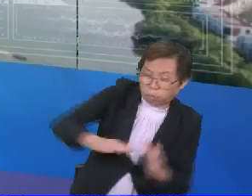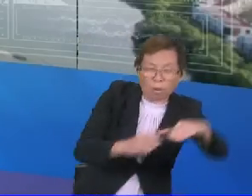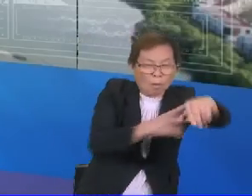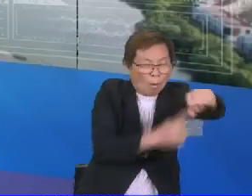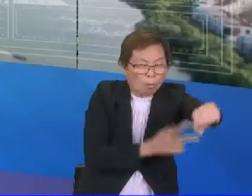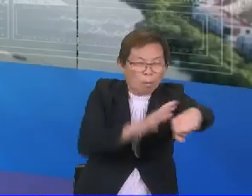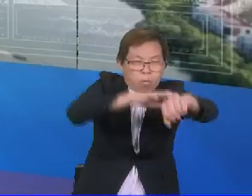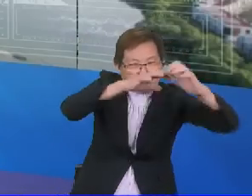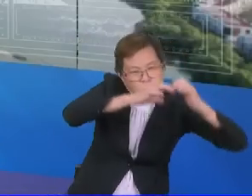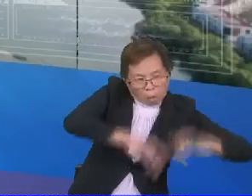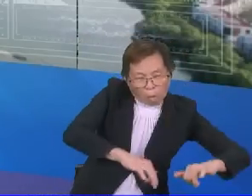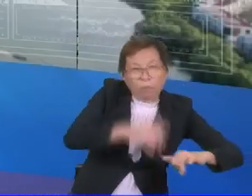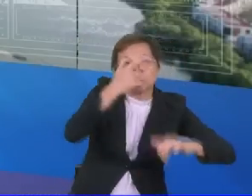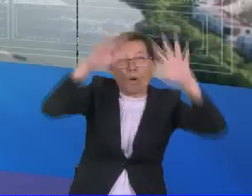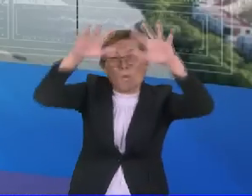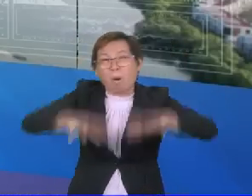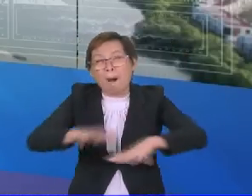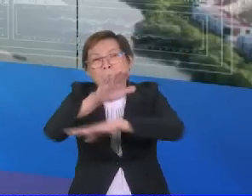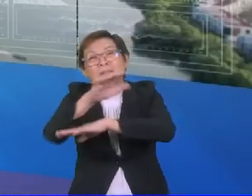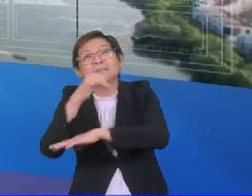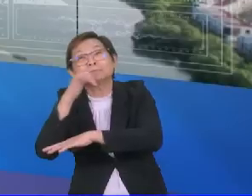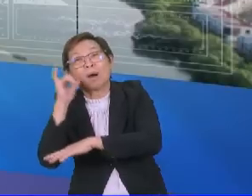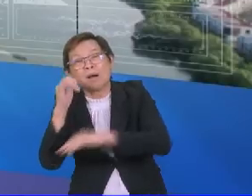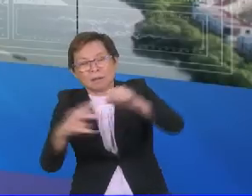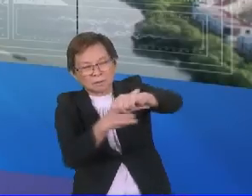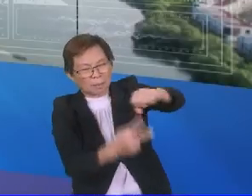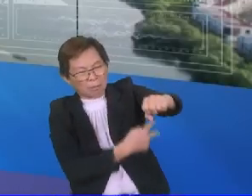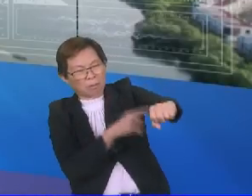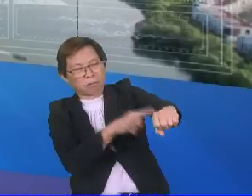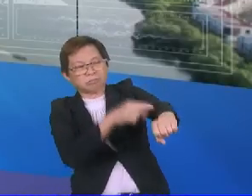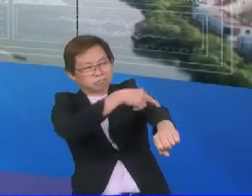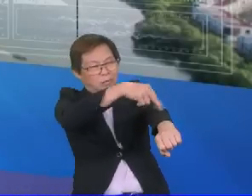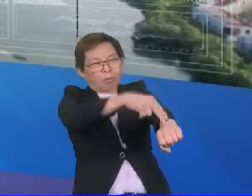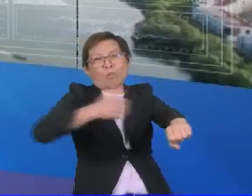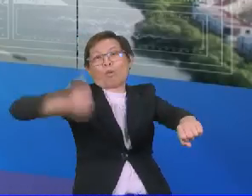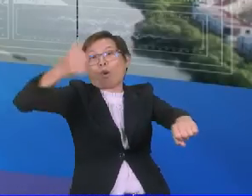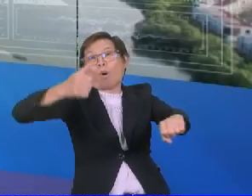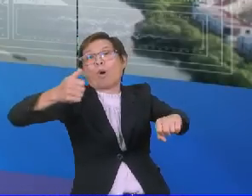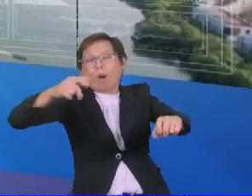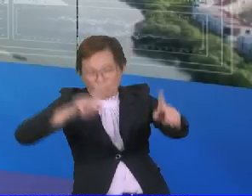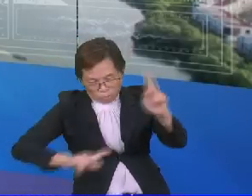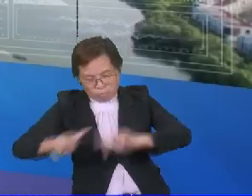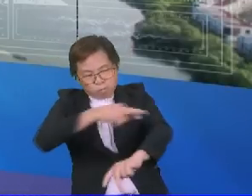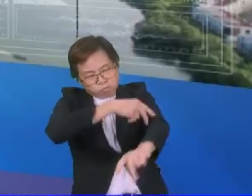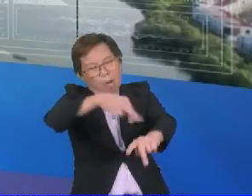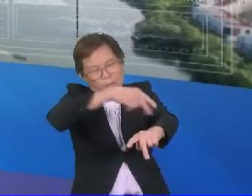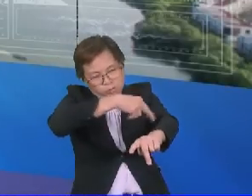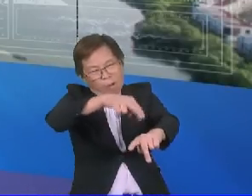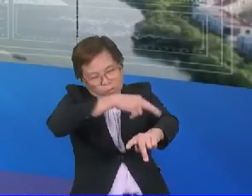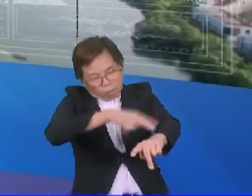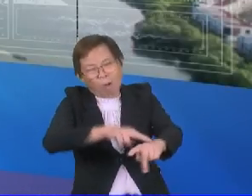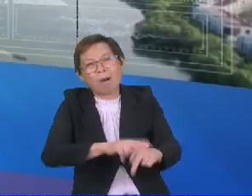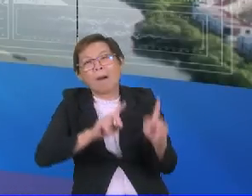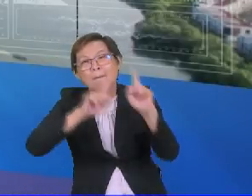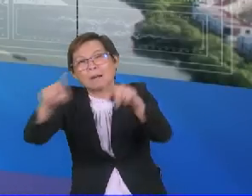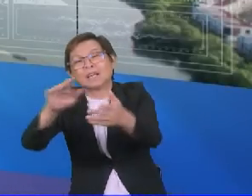sepenuh susulan hujan lebat Betang semalam jembatan tersebut merupakan antara laluan utama penduduk melintasi Sungai termasuk ke sekolah